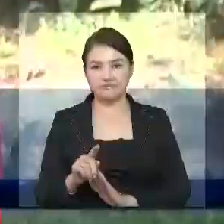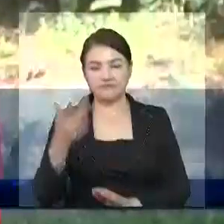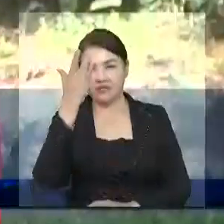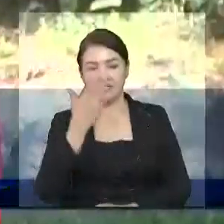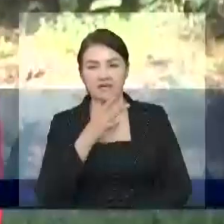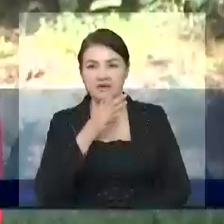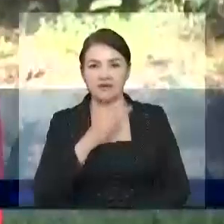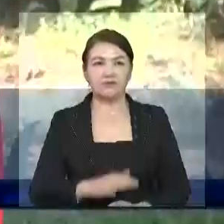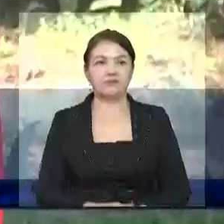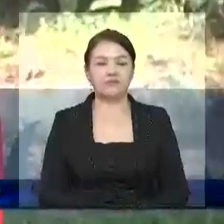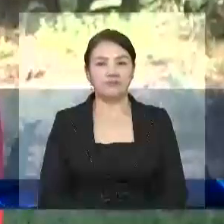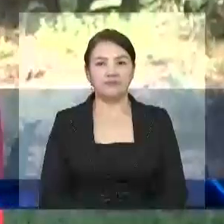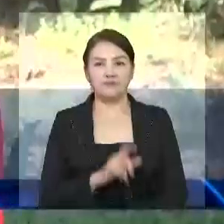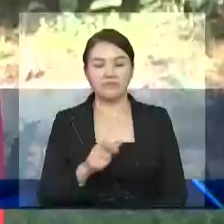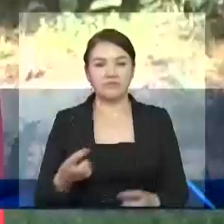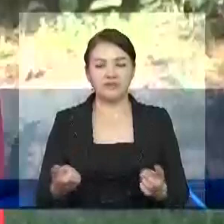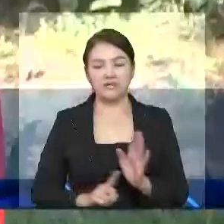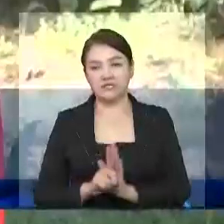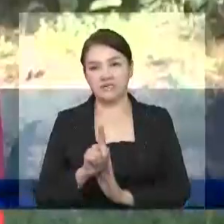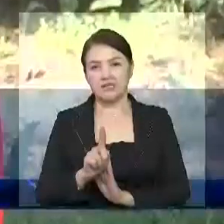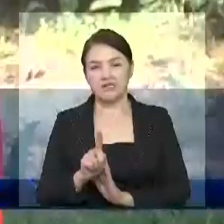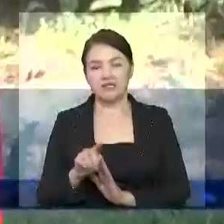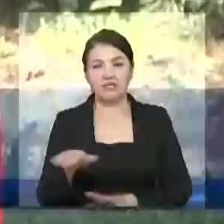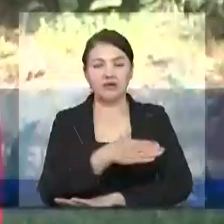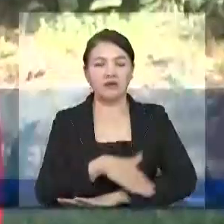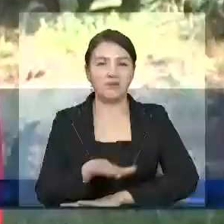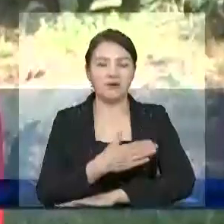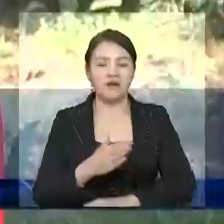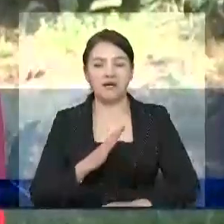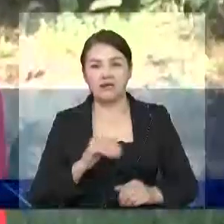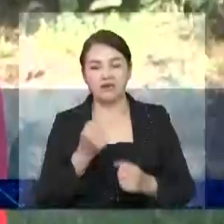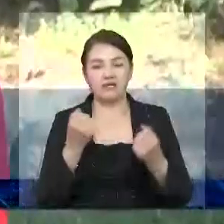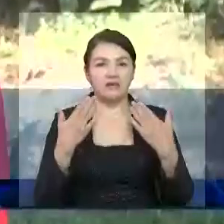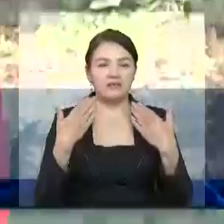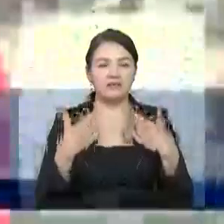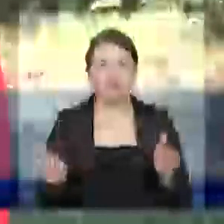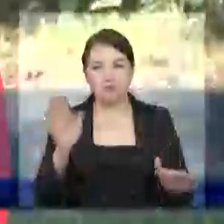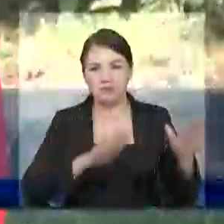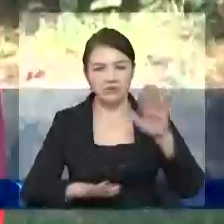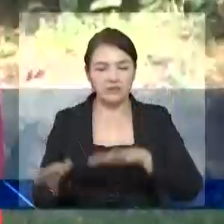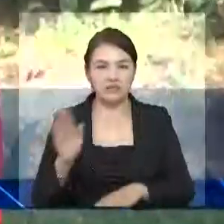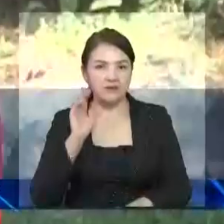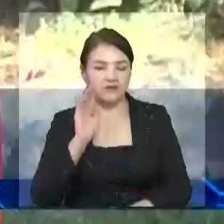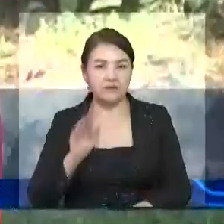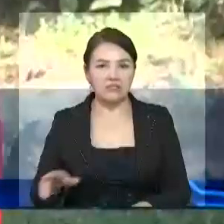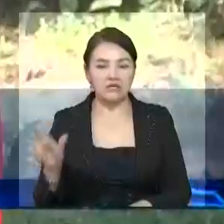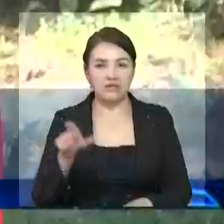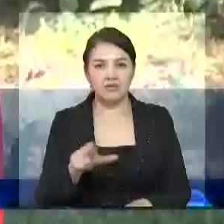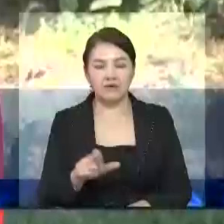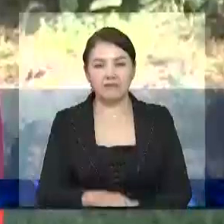летний сезон. Люди начинают ходить на улицы, отдыхать, купаться в речках. Поэтому призываем убираться после